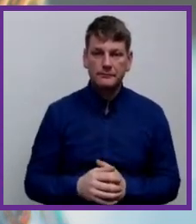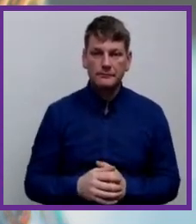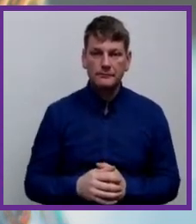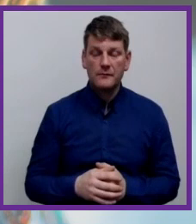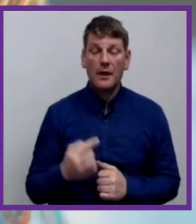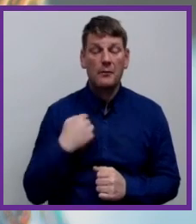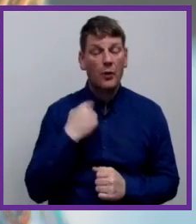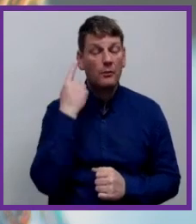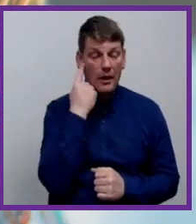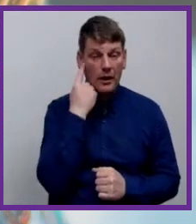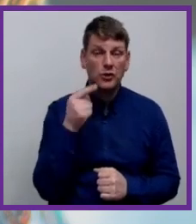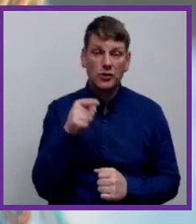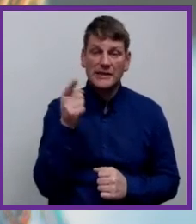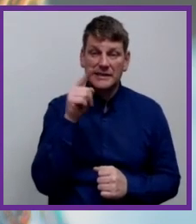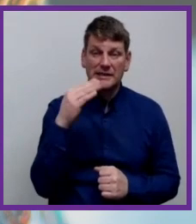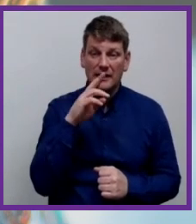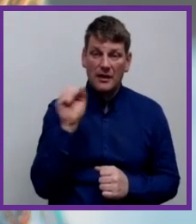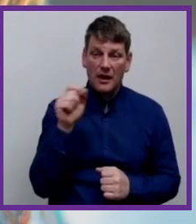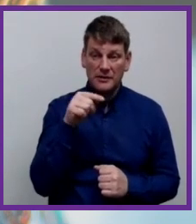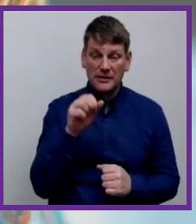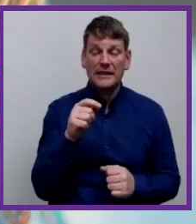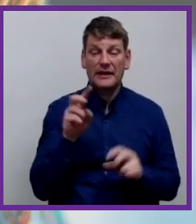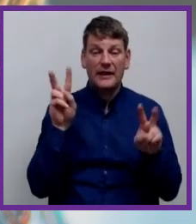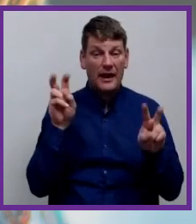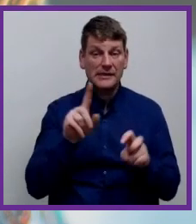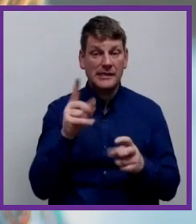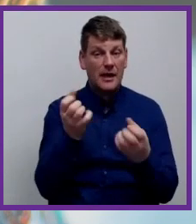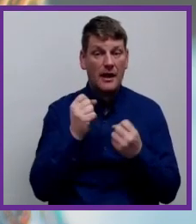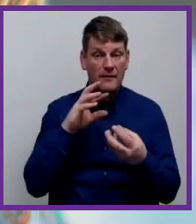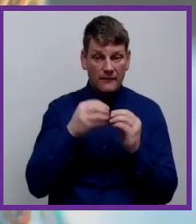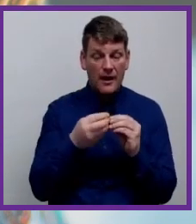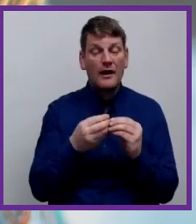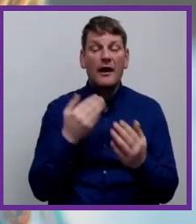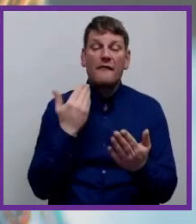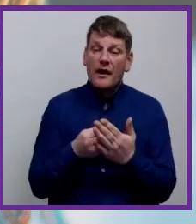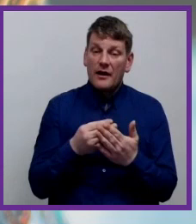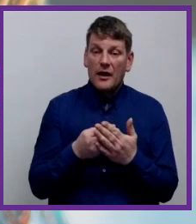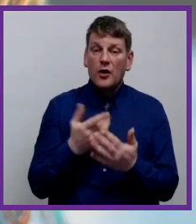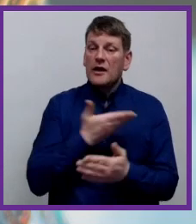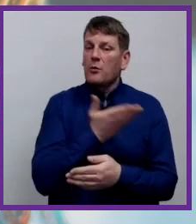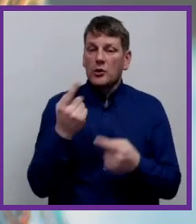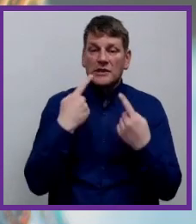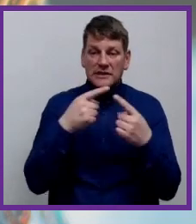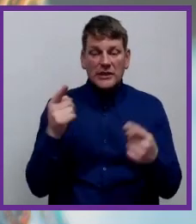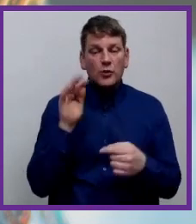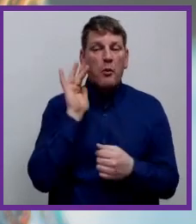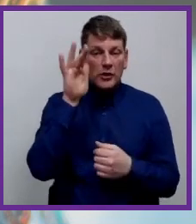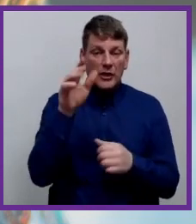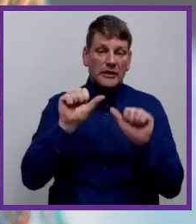Un manuprāt, ka šī senāta tēzes ir jāņem vērā arī vērtējot jebkurus citus